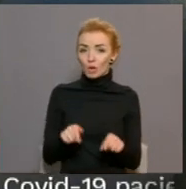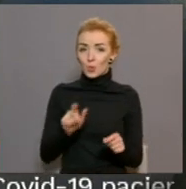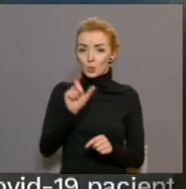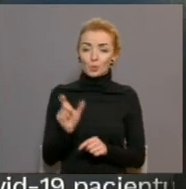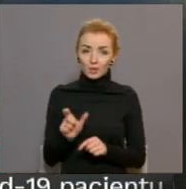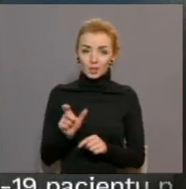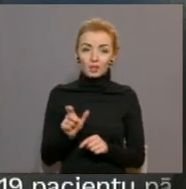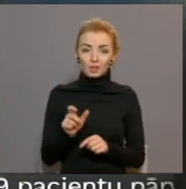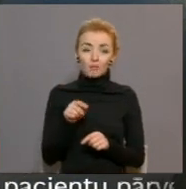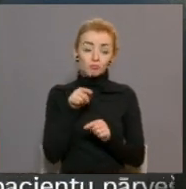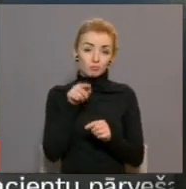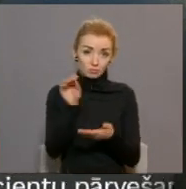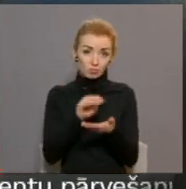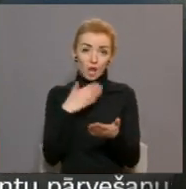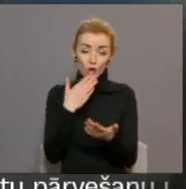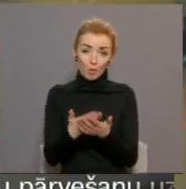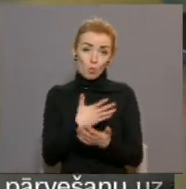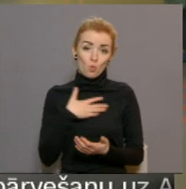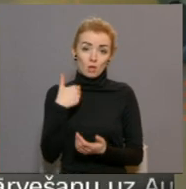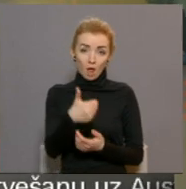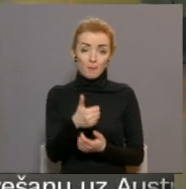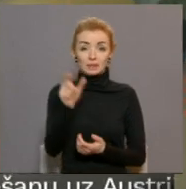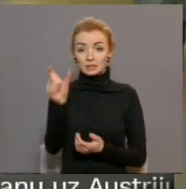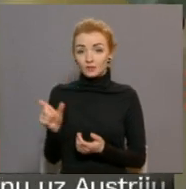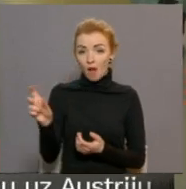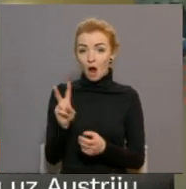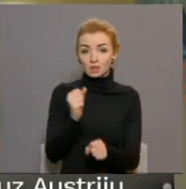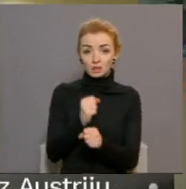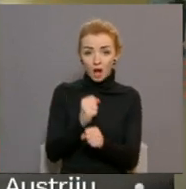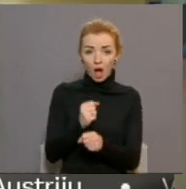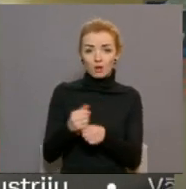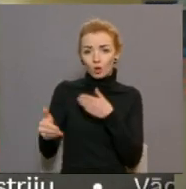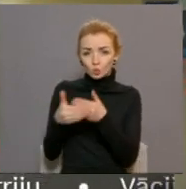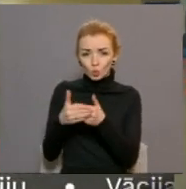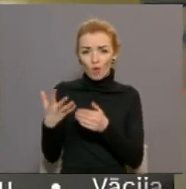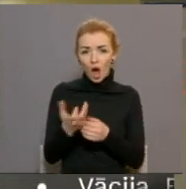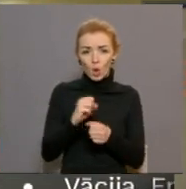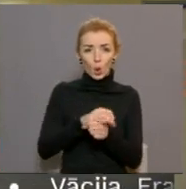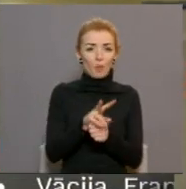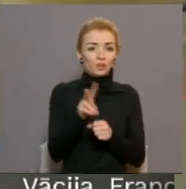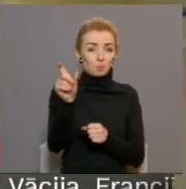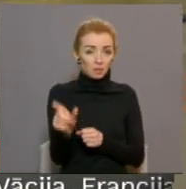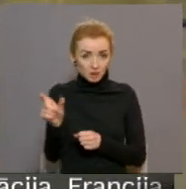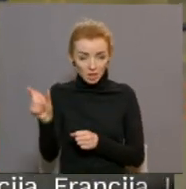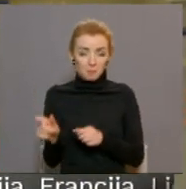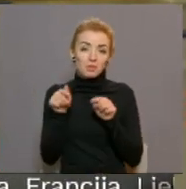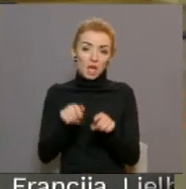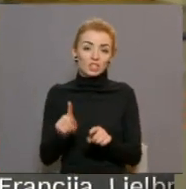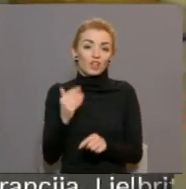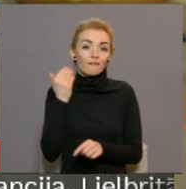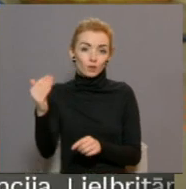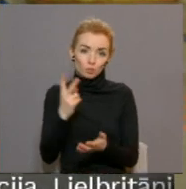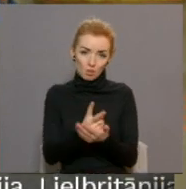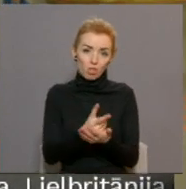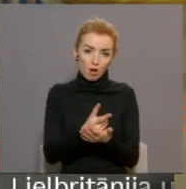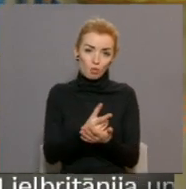ir taisni laikā, un, protams, tie, kas strādā ikdienā ciešā saskarsmē ar COVID pacientiem, tas ir viņu pienākums, un